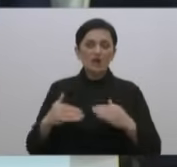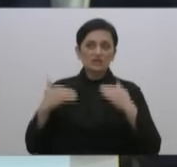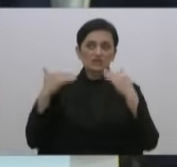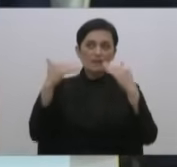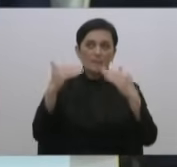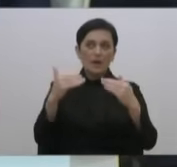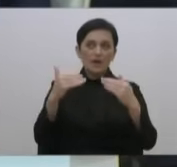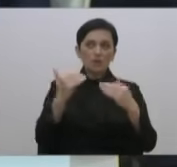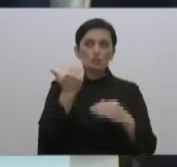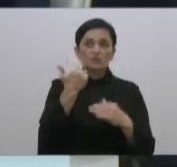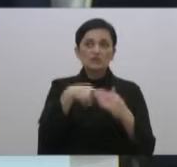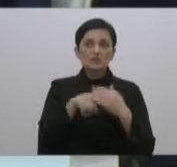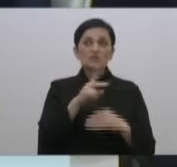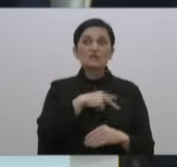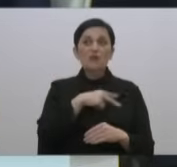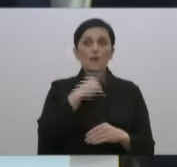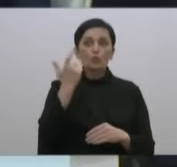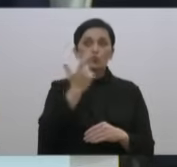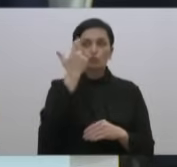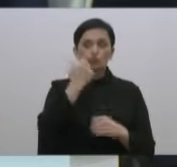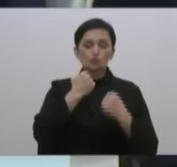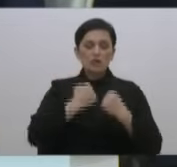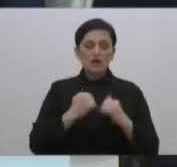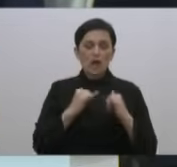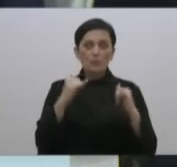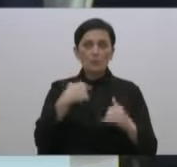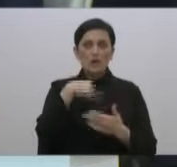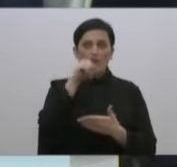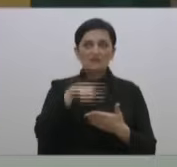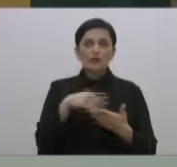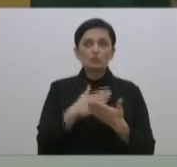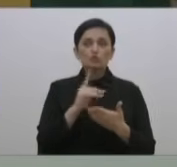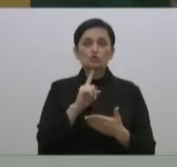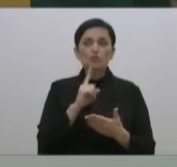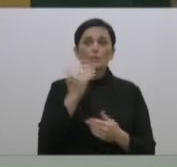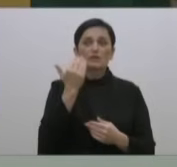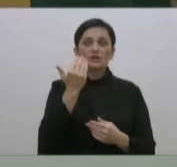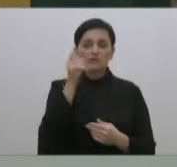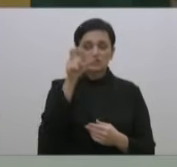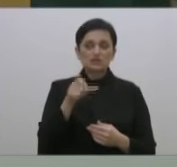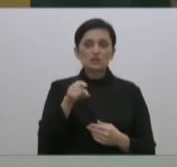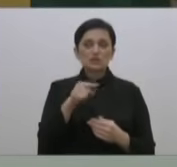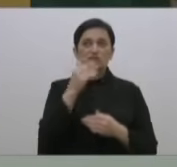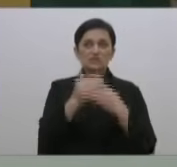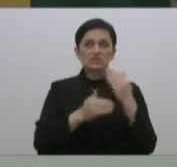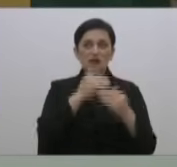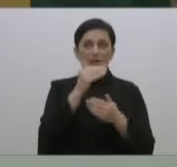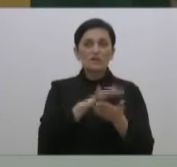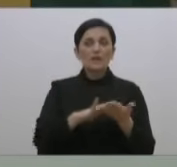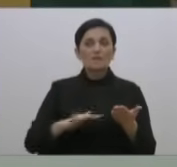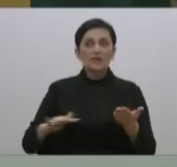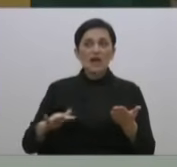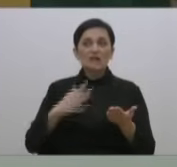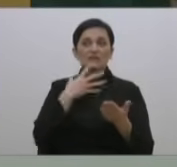cu anistuis, mismir, sa parlamentul suverenit, zgamkit se bistuis, la medarț un nebulivar, promis, aseveț armate bit, gag,